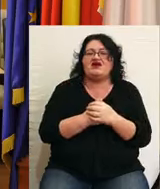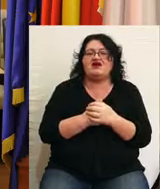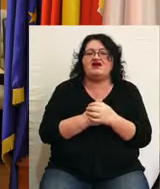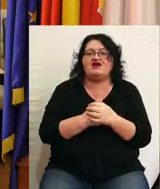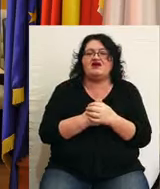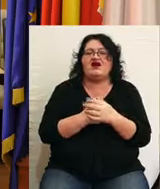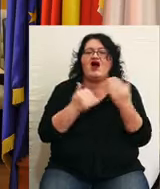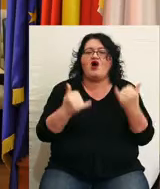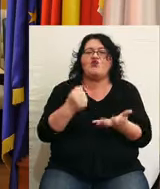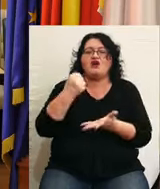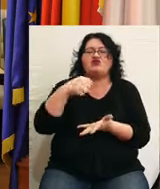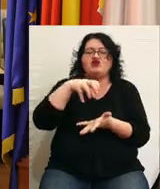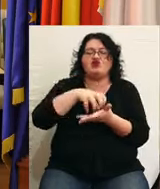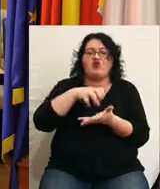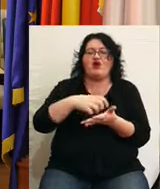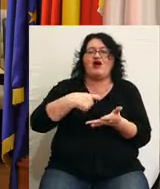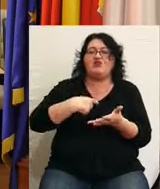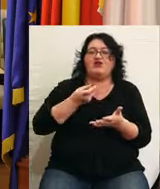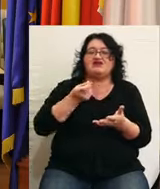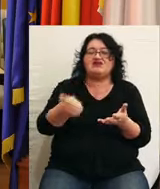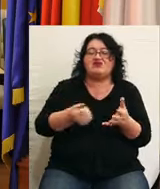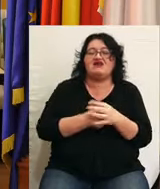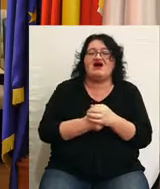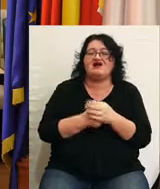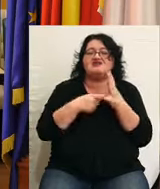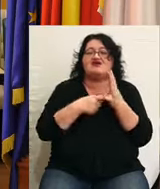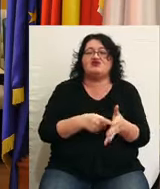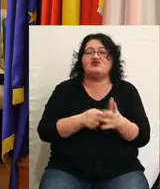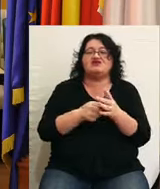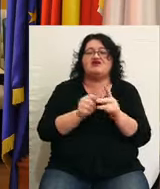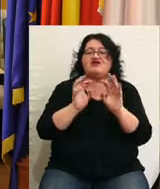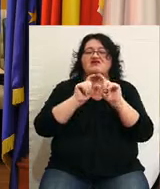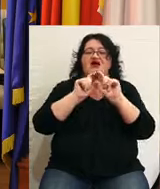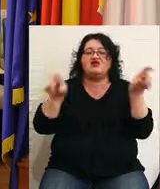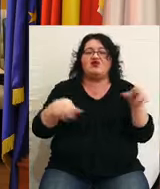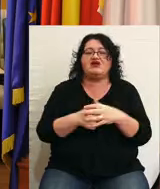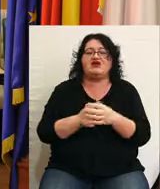cu care acum bugetul local poate să plătească aceste facturi.